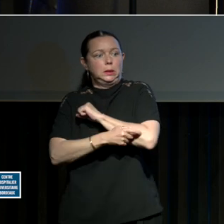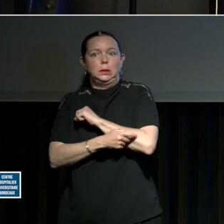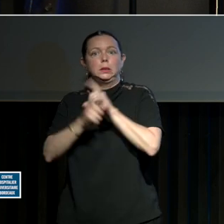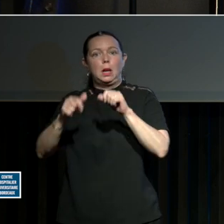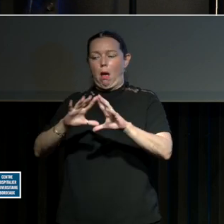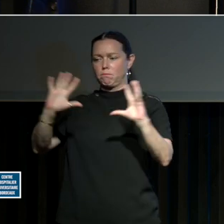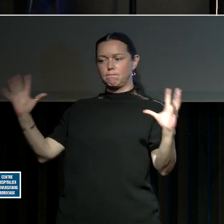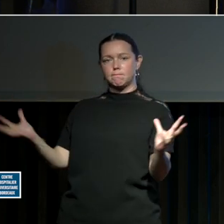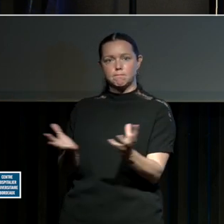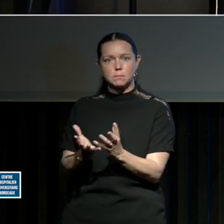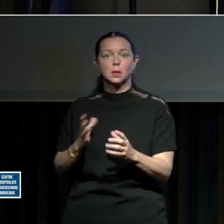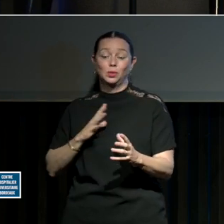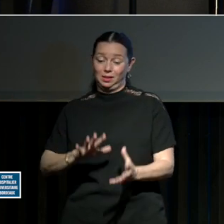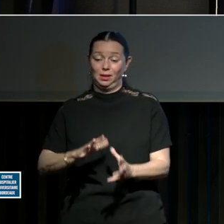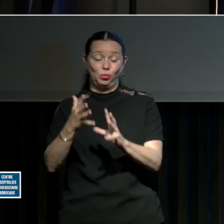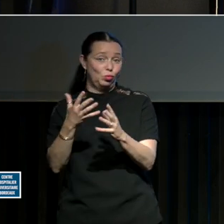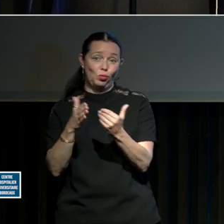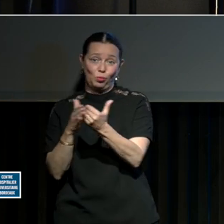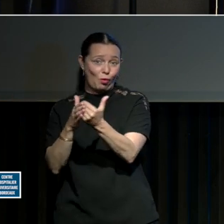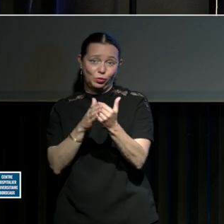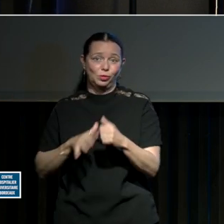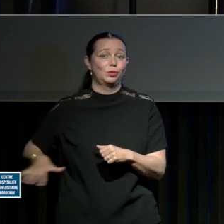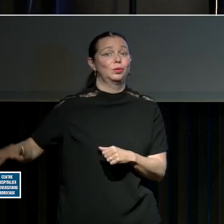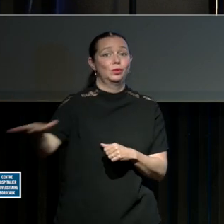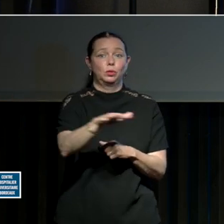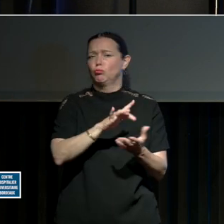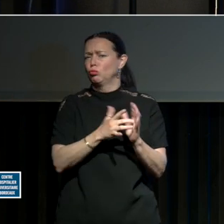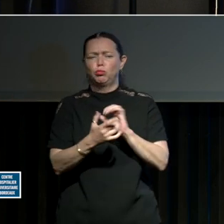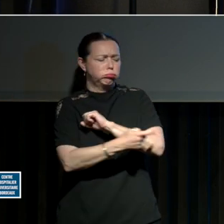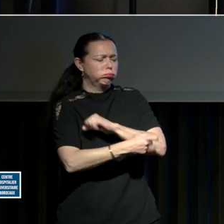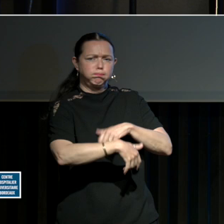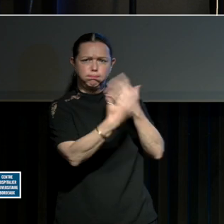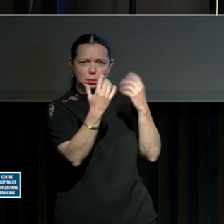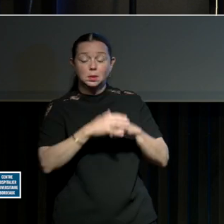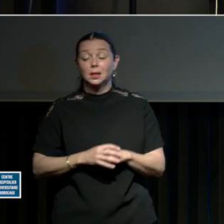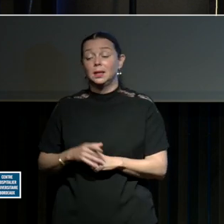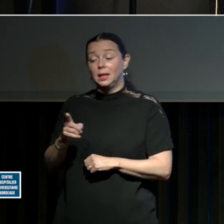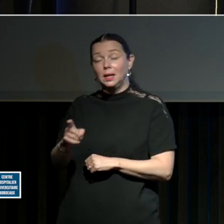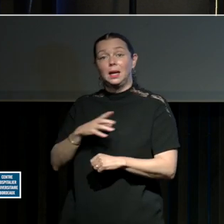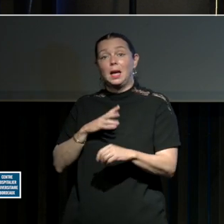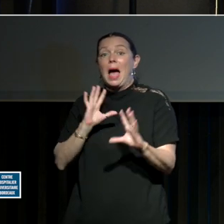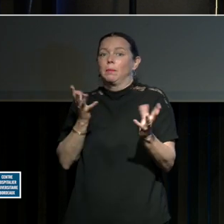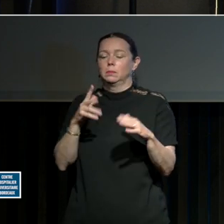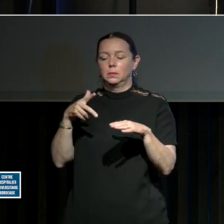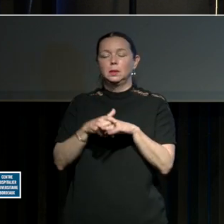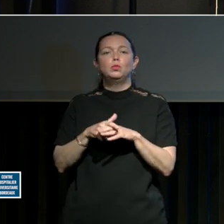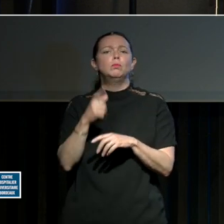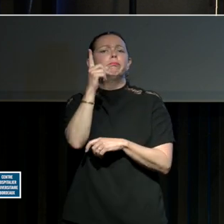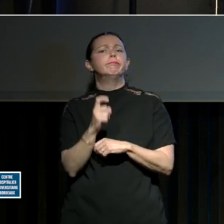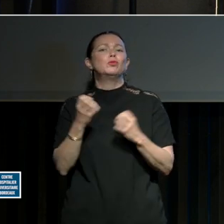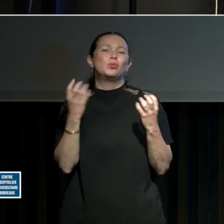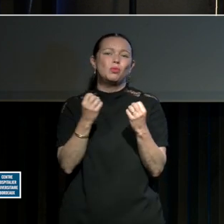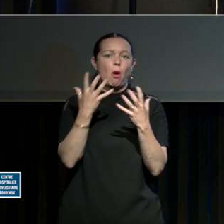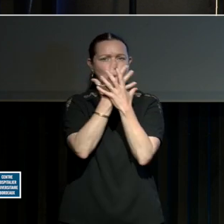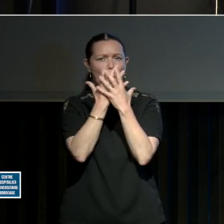modalités d'évolution communes, avec en particulier un début à l'adolescence du trouble et